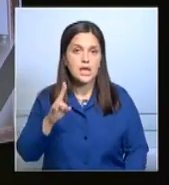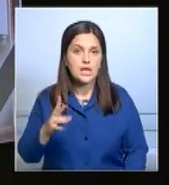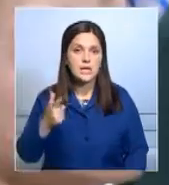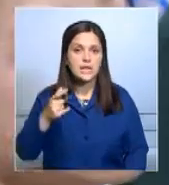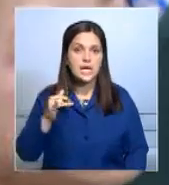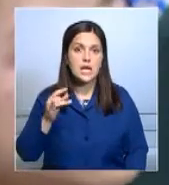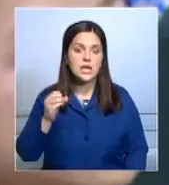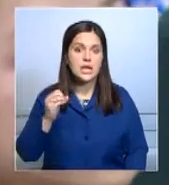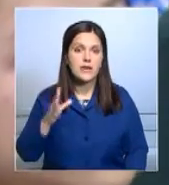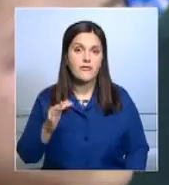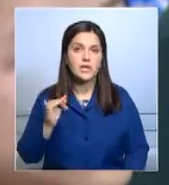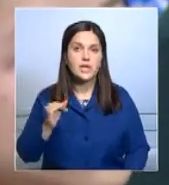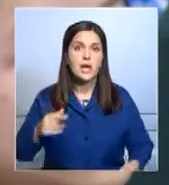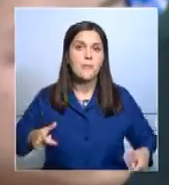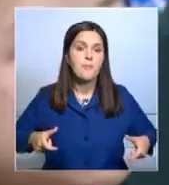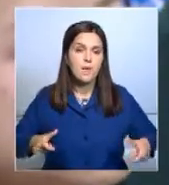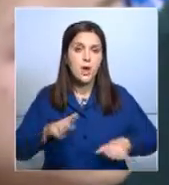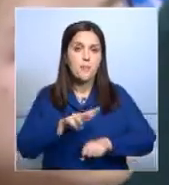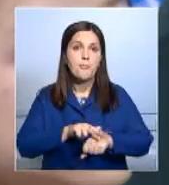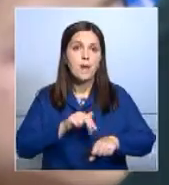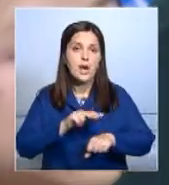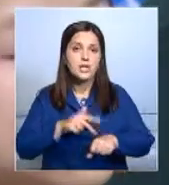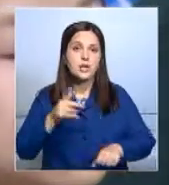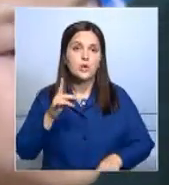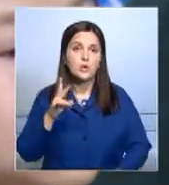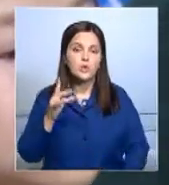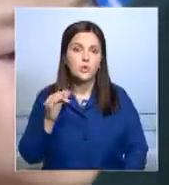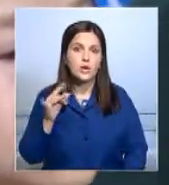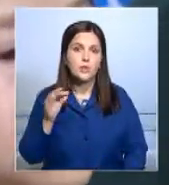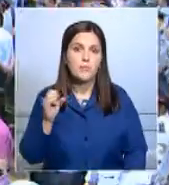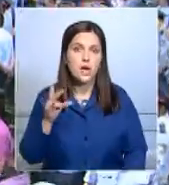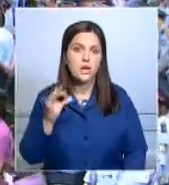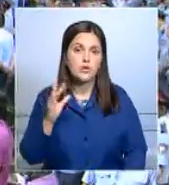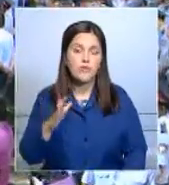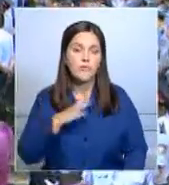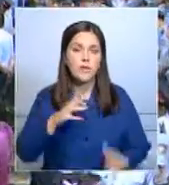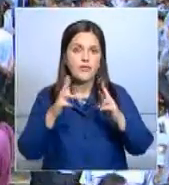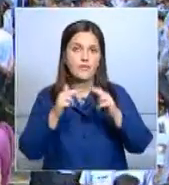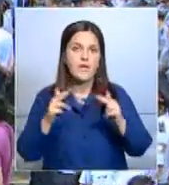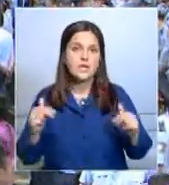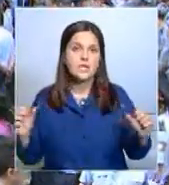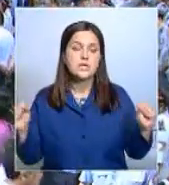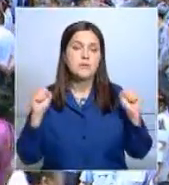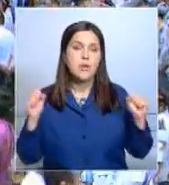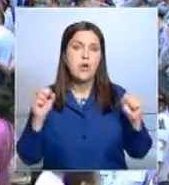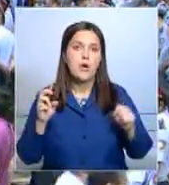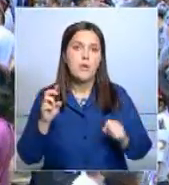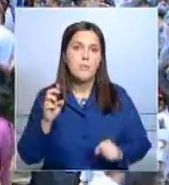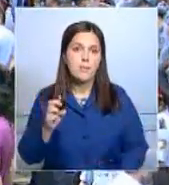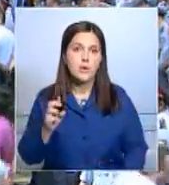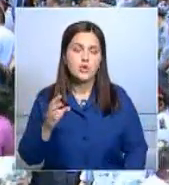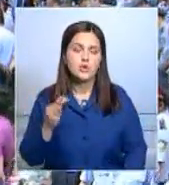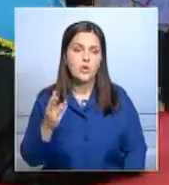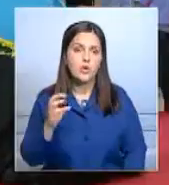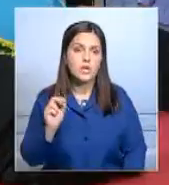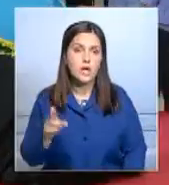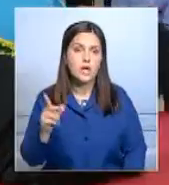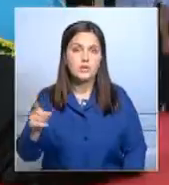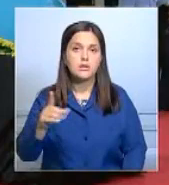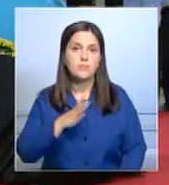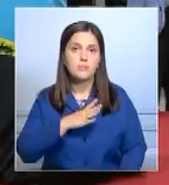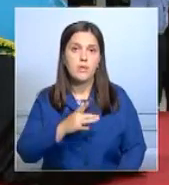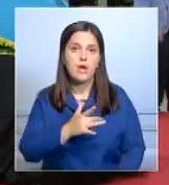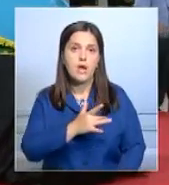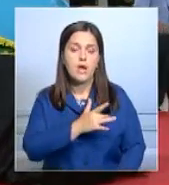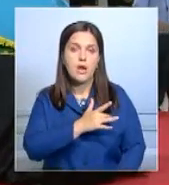Галеевым и подполковником полиции в отставке Гани Нуримановым состоялась во дворце спорта имени Балуана Шолака. Аян Галеев сумел ранить